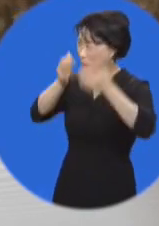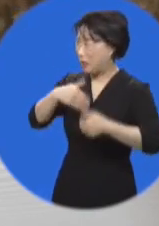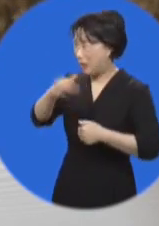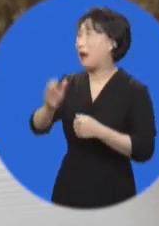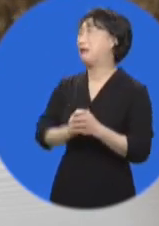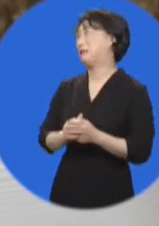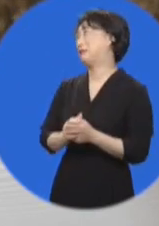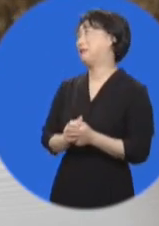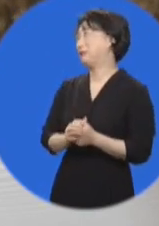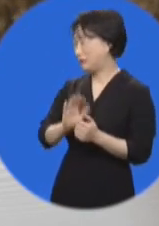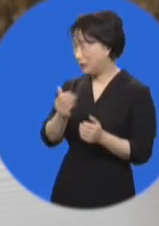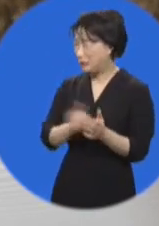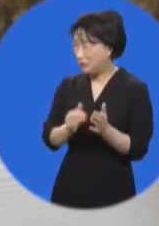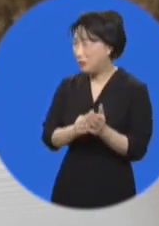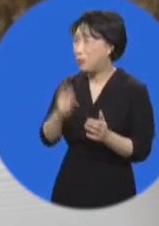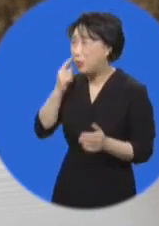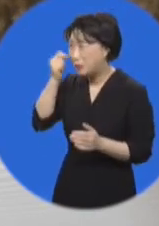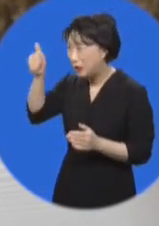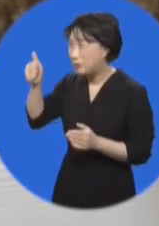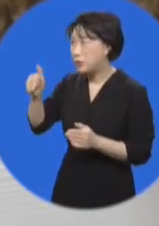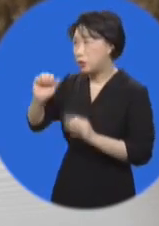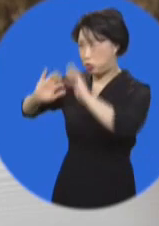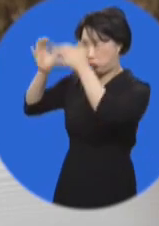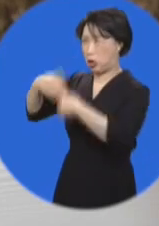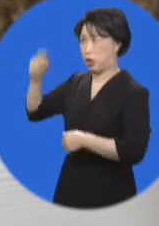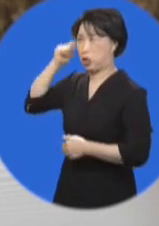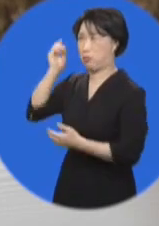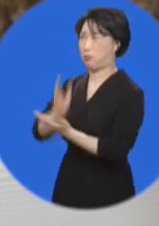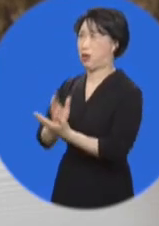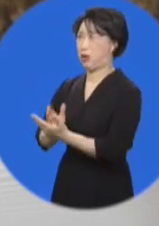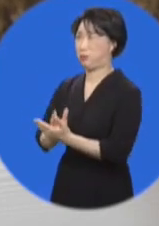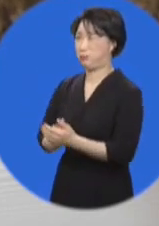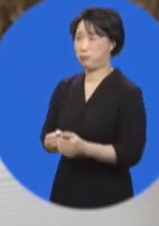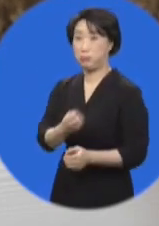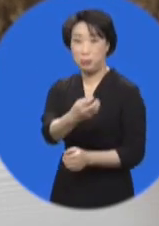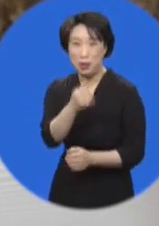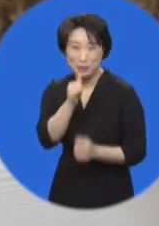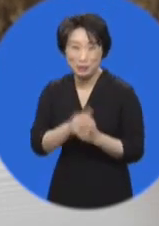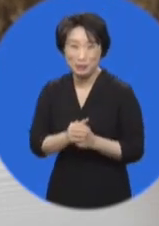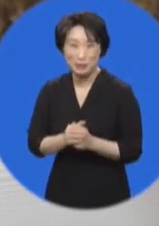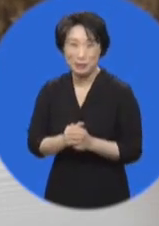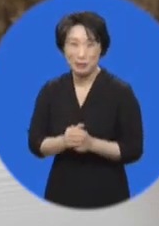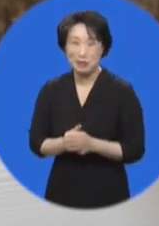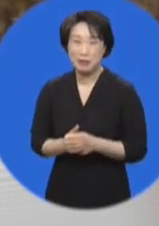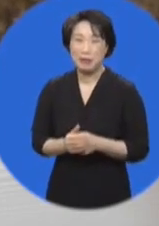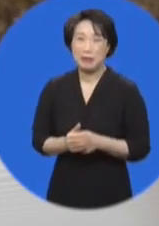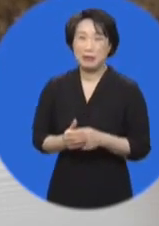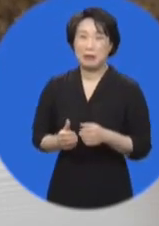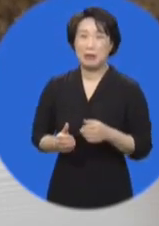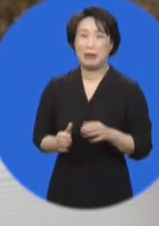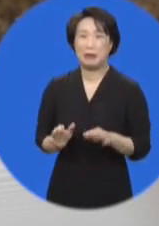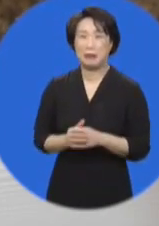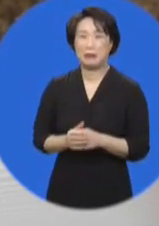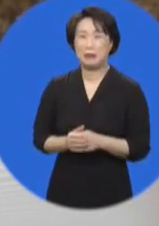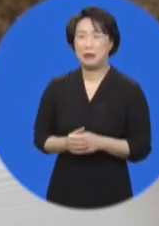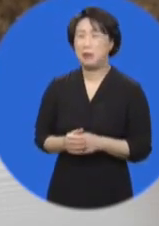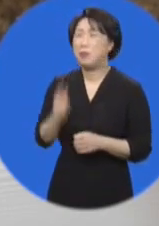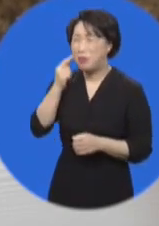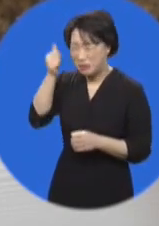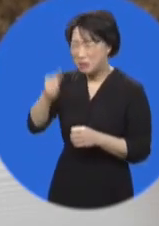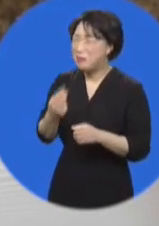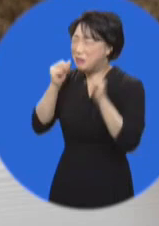가셨으니까요. 목사님은 천국 갈 생각하면 안 돼요. 우리 위해서 오래오래 사셔야